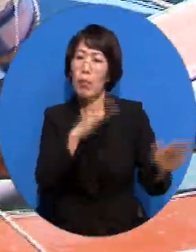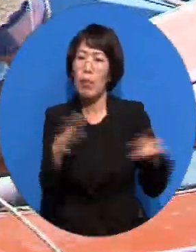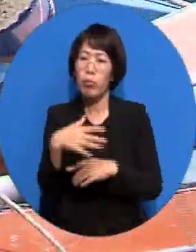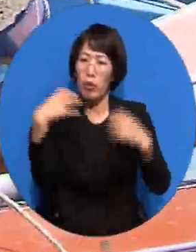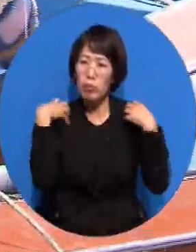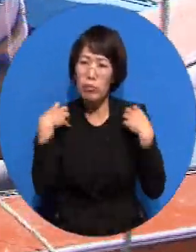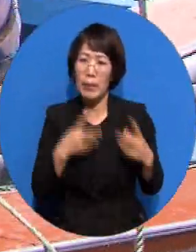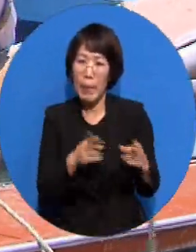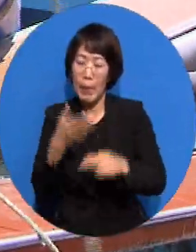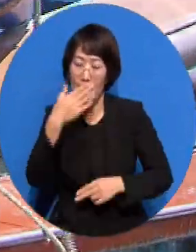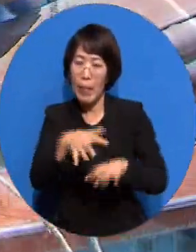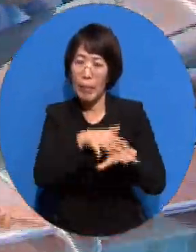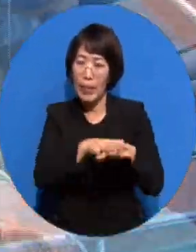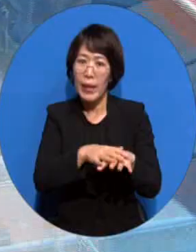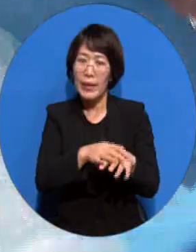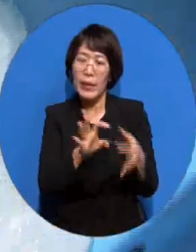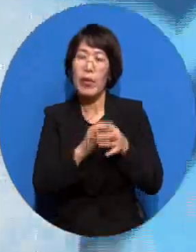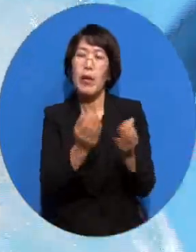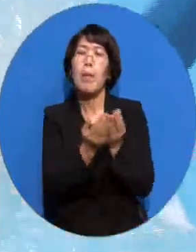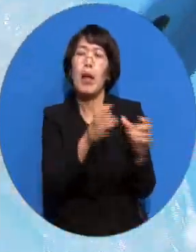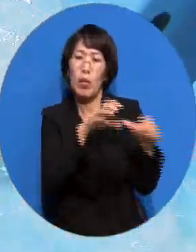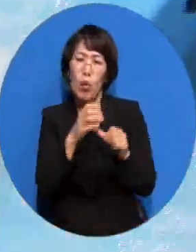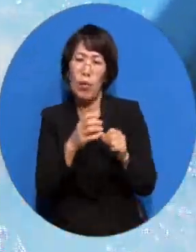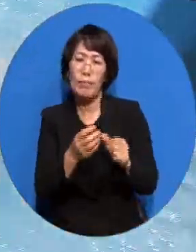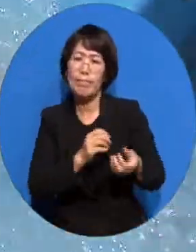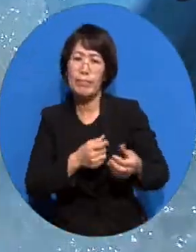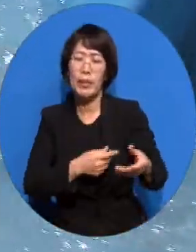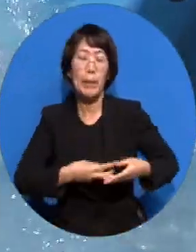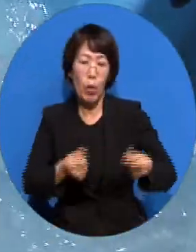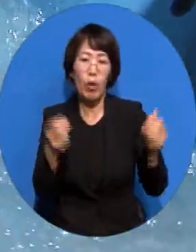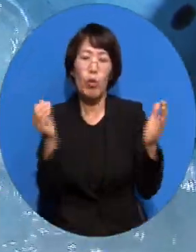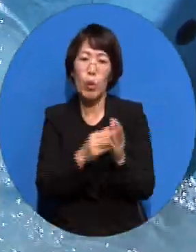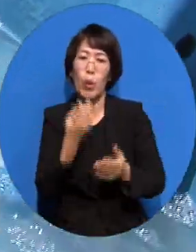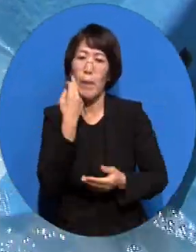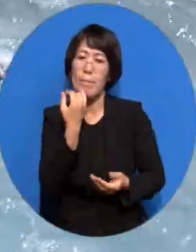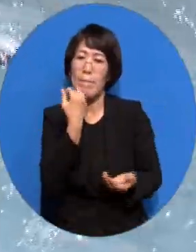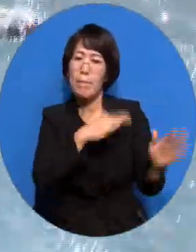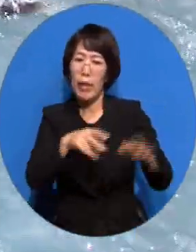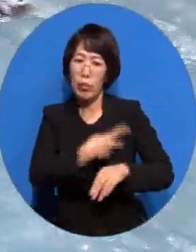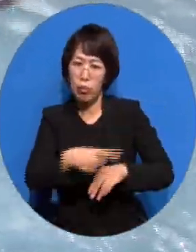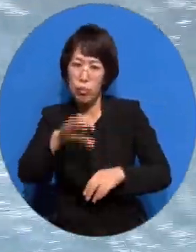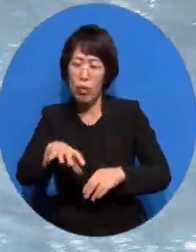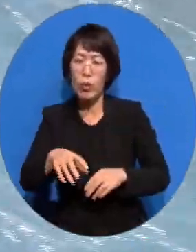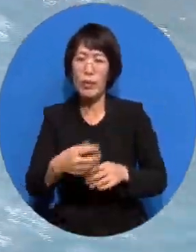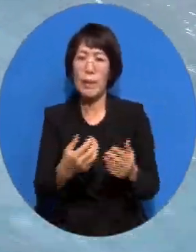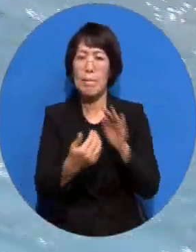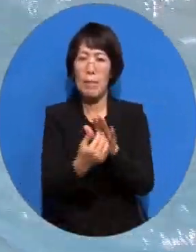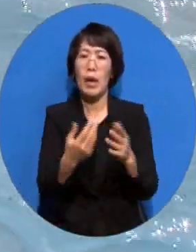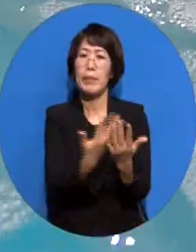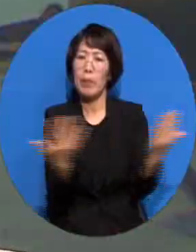절단 마음을 부착한 어선을 투입해 해파리를 제거하는 한편 해수욕장의 차단 망을 설치하고 예찰 활동을 강화하기로